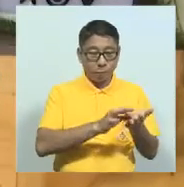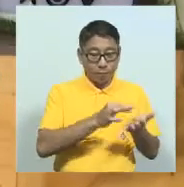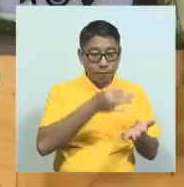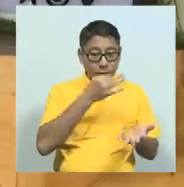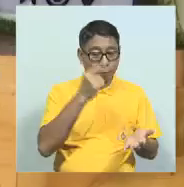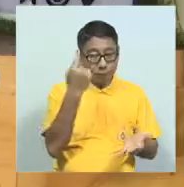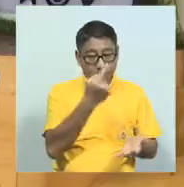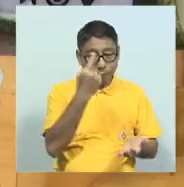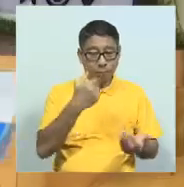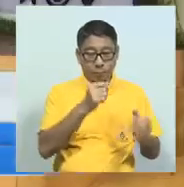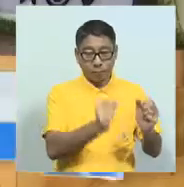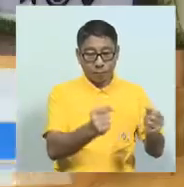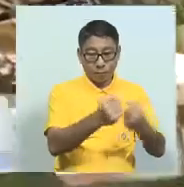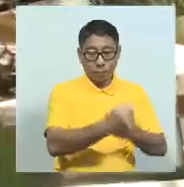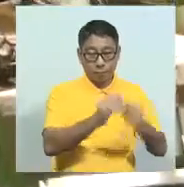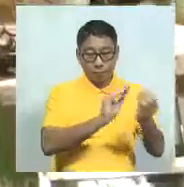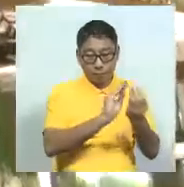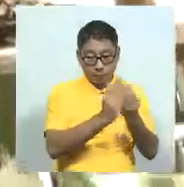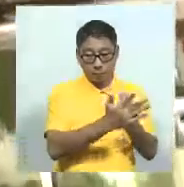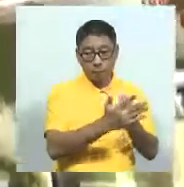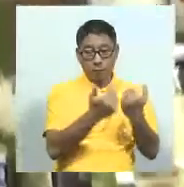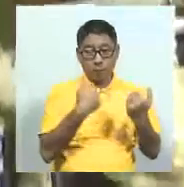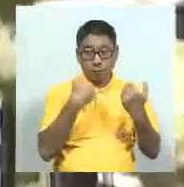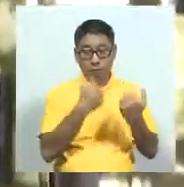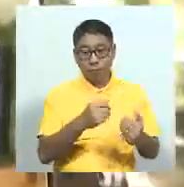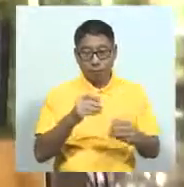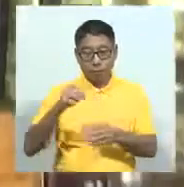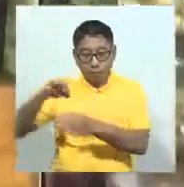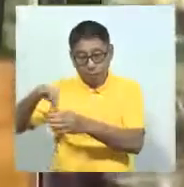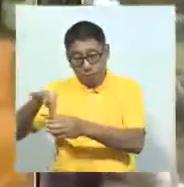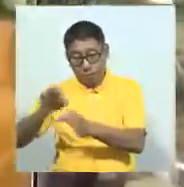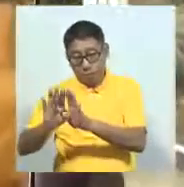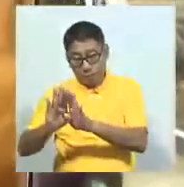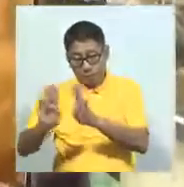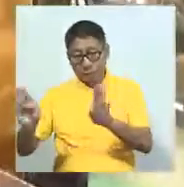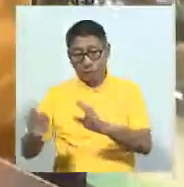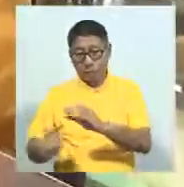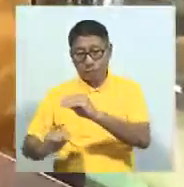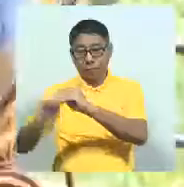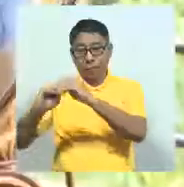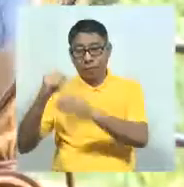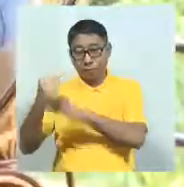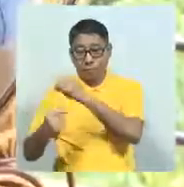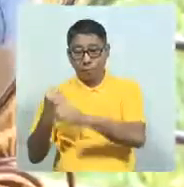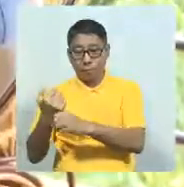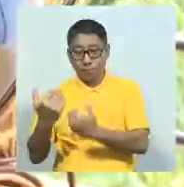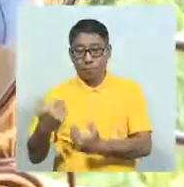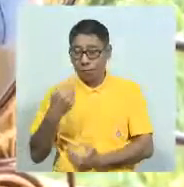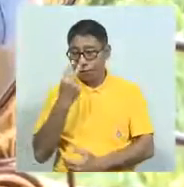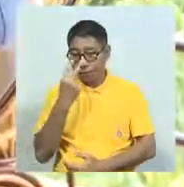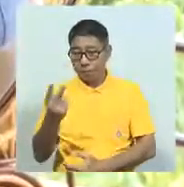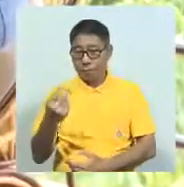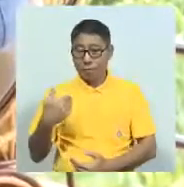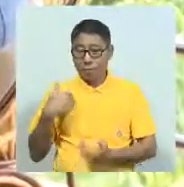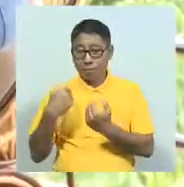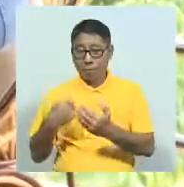ที่ยวสวนผลไม้ค่ะคือแต่ว่าคาเฟ่เนี่ยเพิ่งจะเปิดเพิ่มขึ้นมาในปีนี้นะคะเพราะเราเล็งเห็นว่าการ